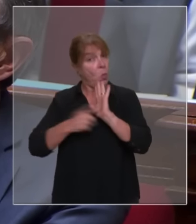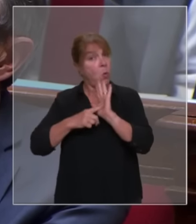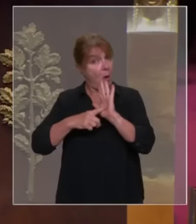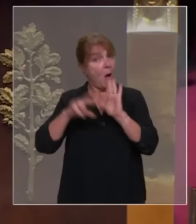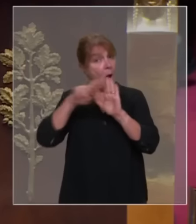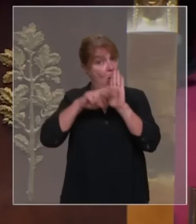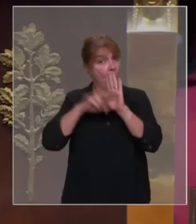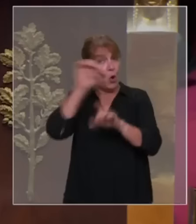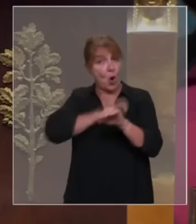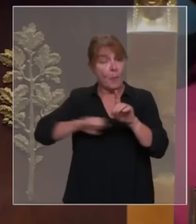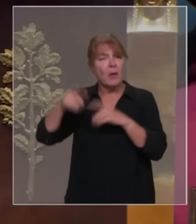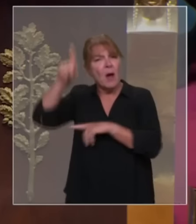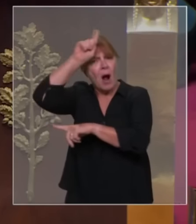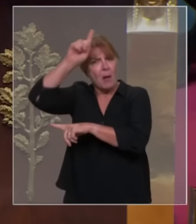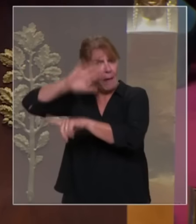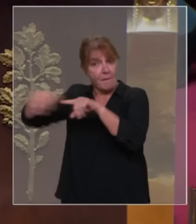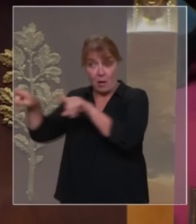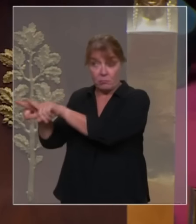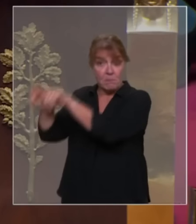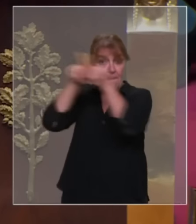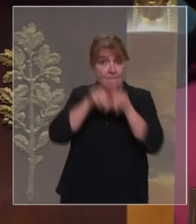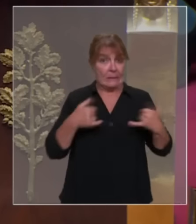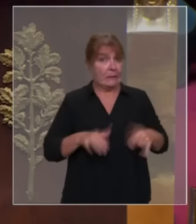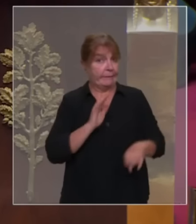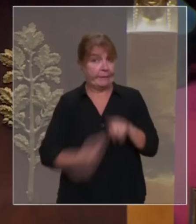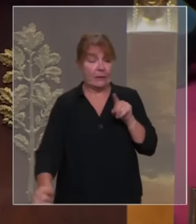l'Allemagne vient de le faire.